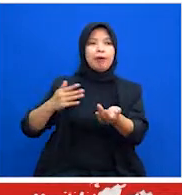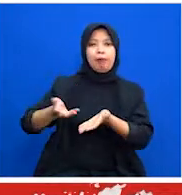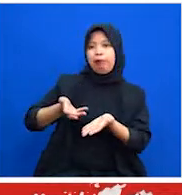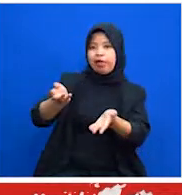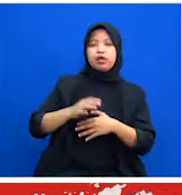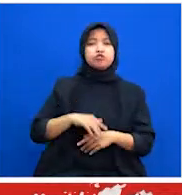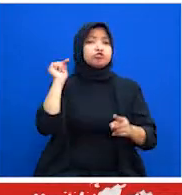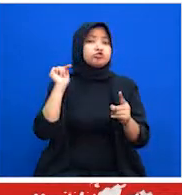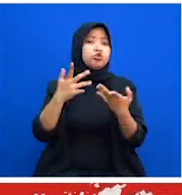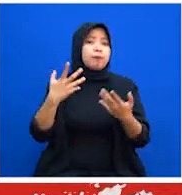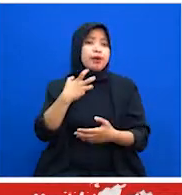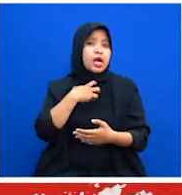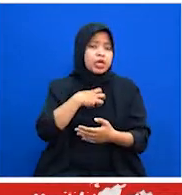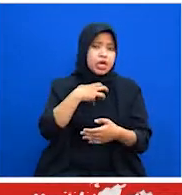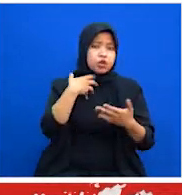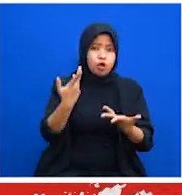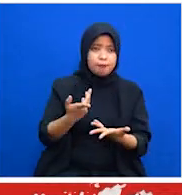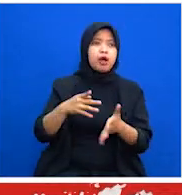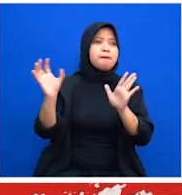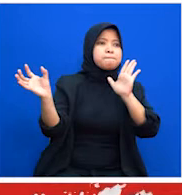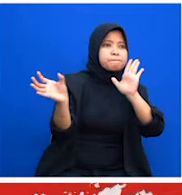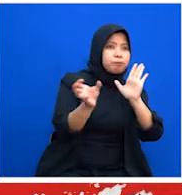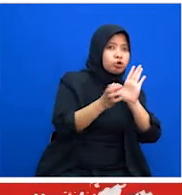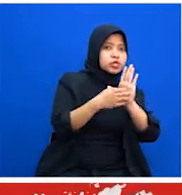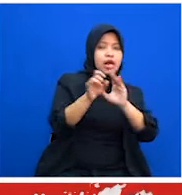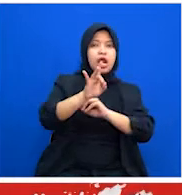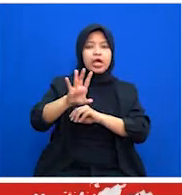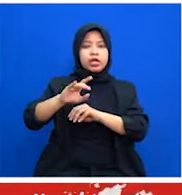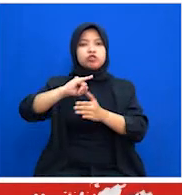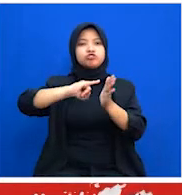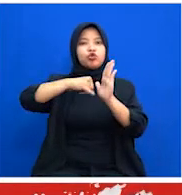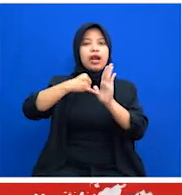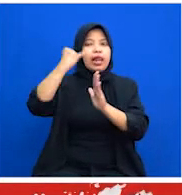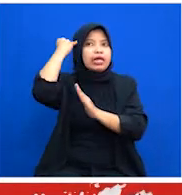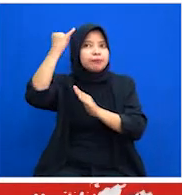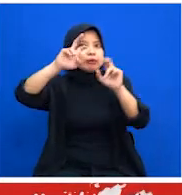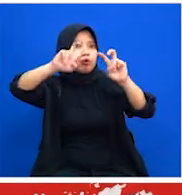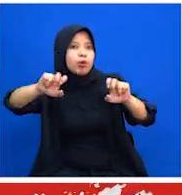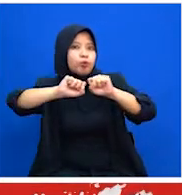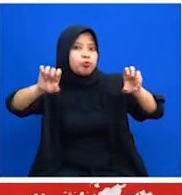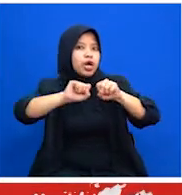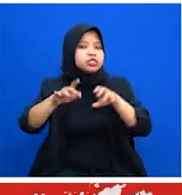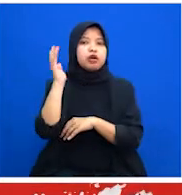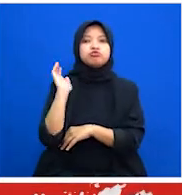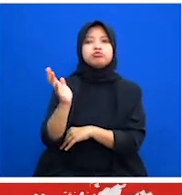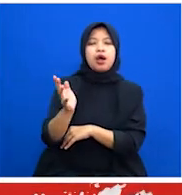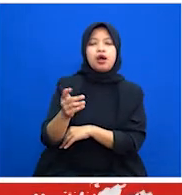untuk meyakinkan pernyataannya dia juga mengunggah foto jurnal ilmiah yang telah dipublikasi